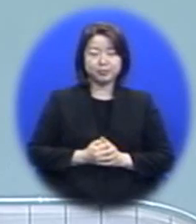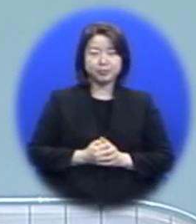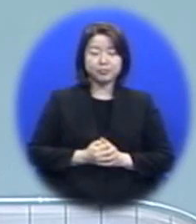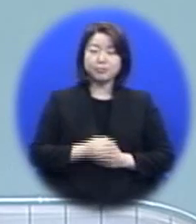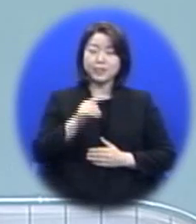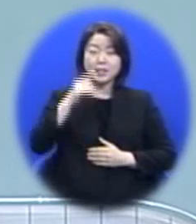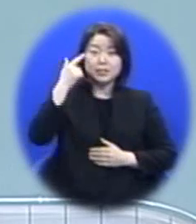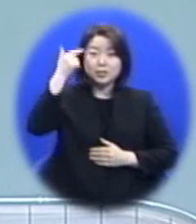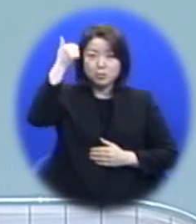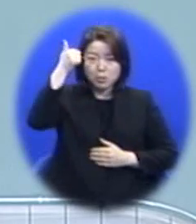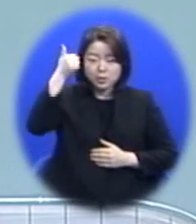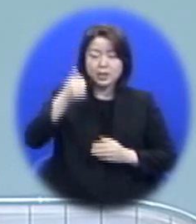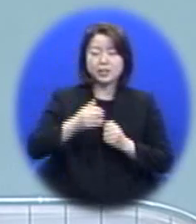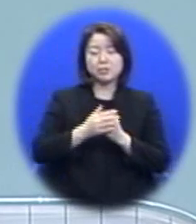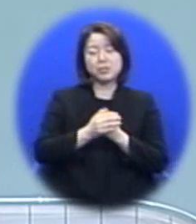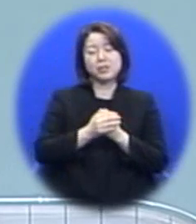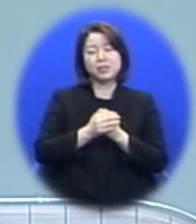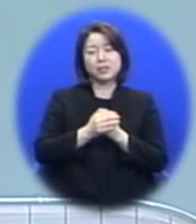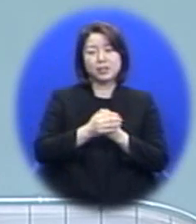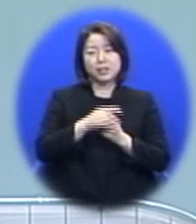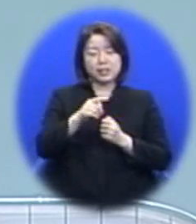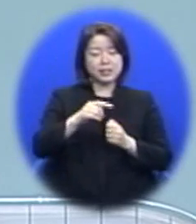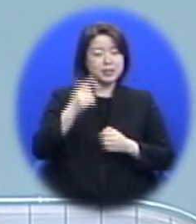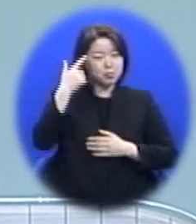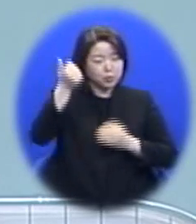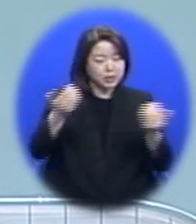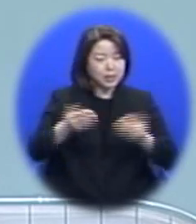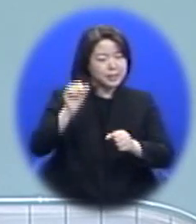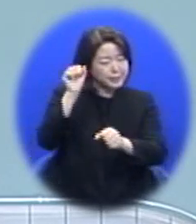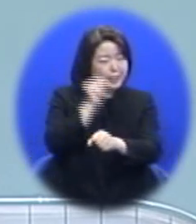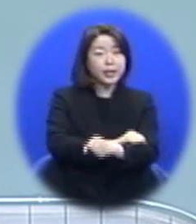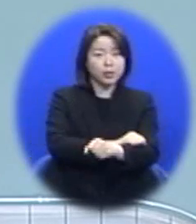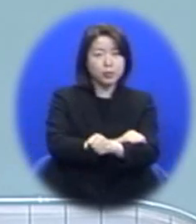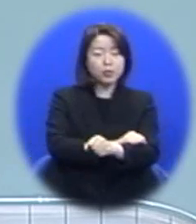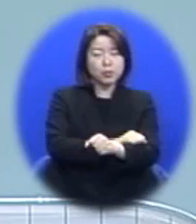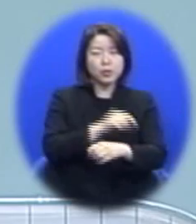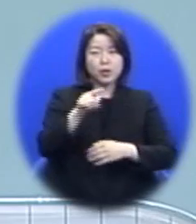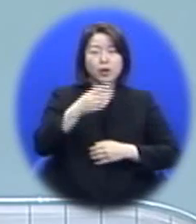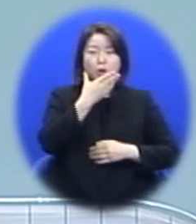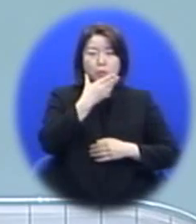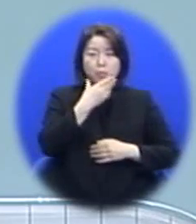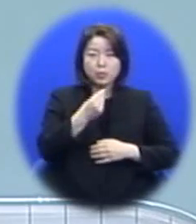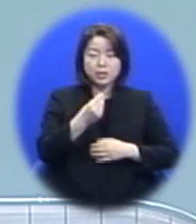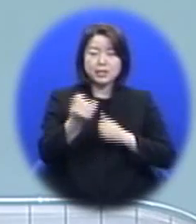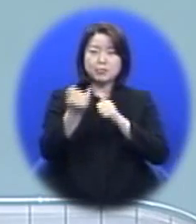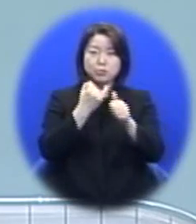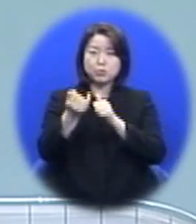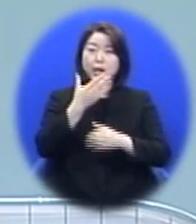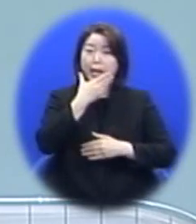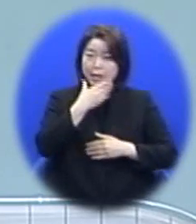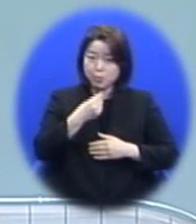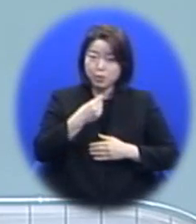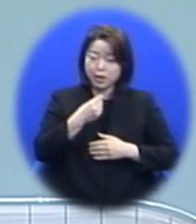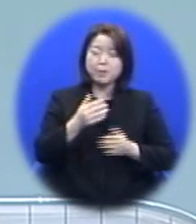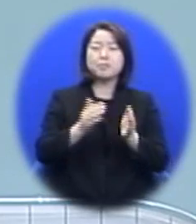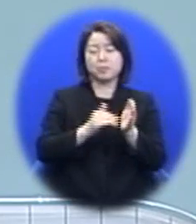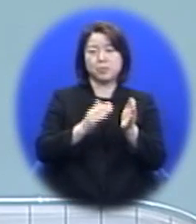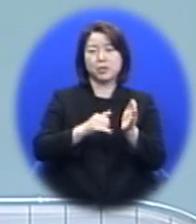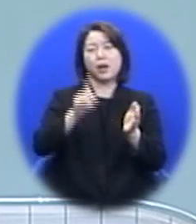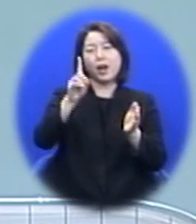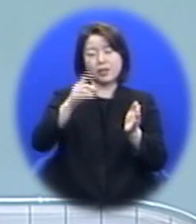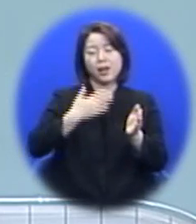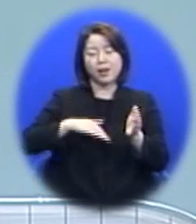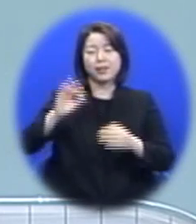그 목사님이 그렇게 목회를 잘하시고 그리고 그 목사님의 뇌가 그렇게 행복해 보이는 비밀을 하나